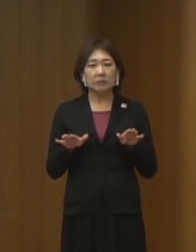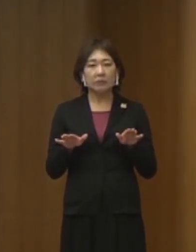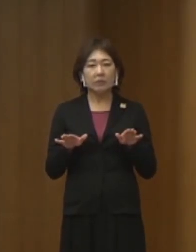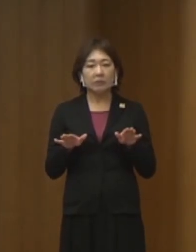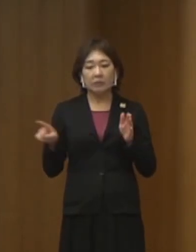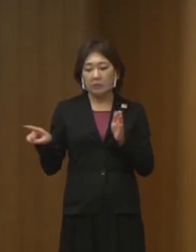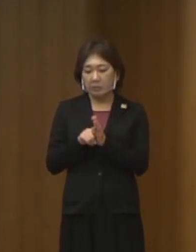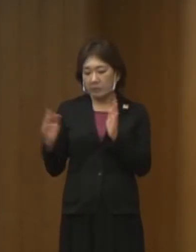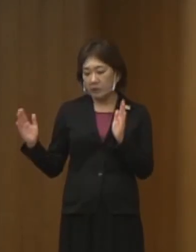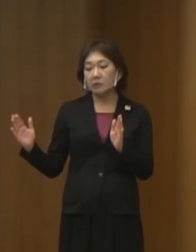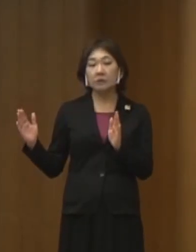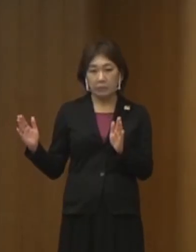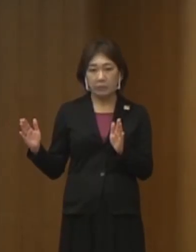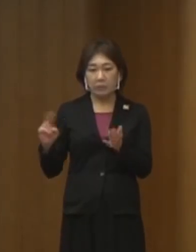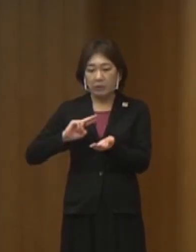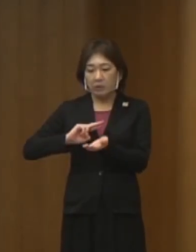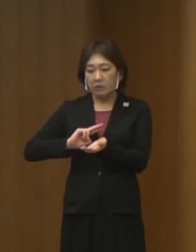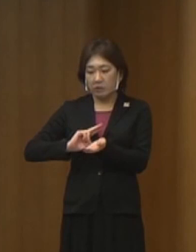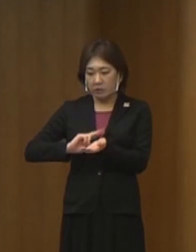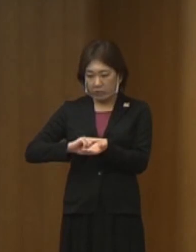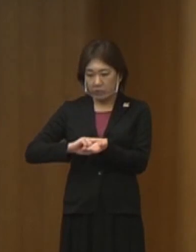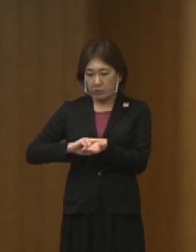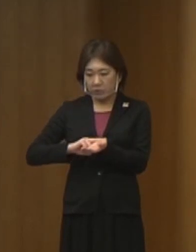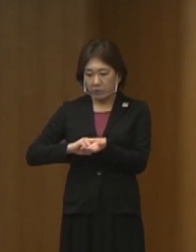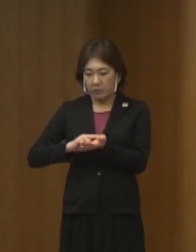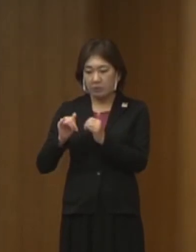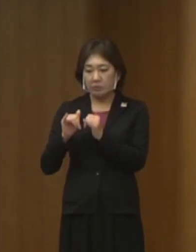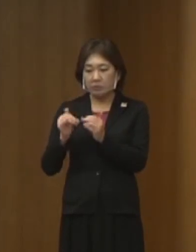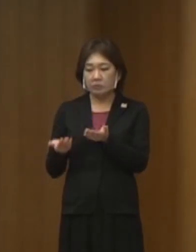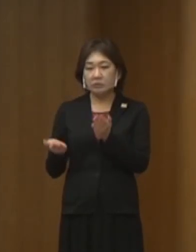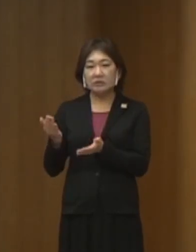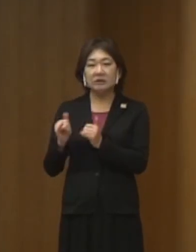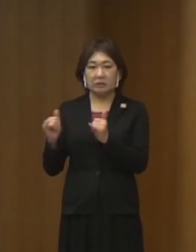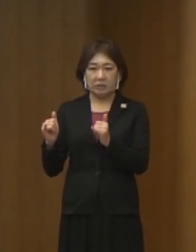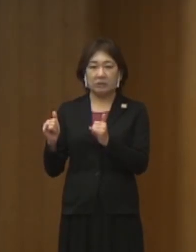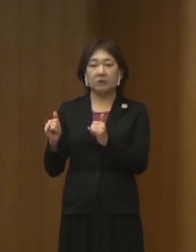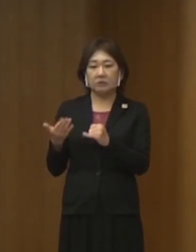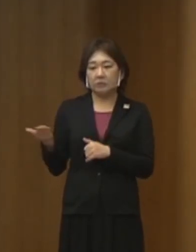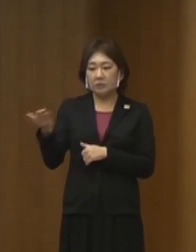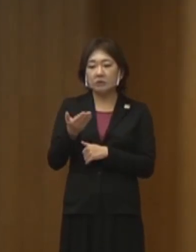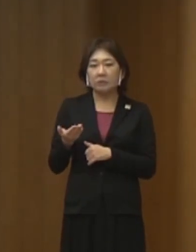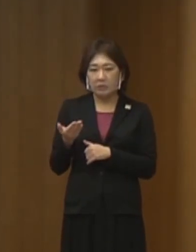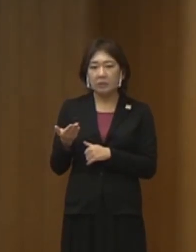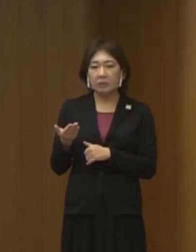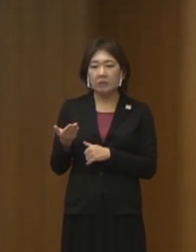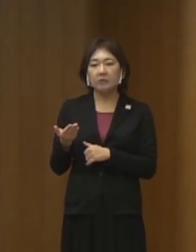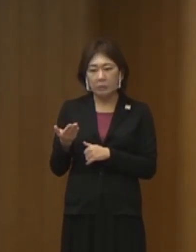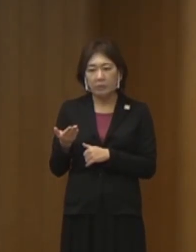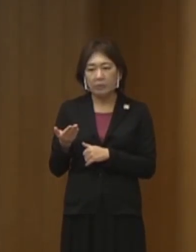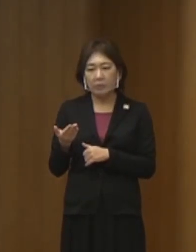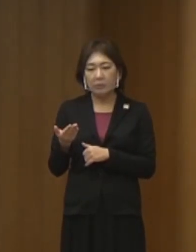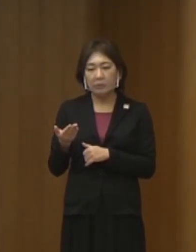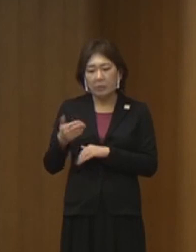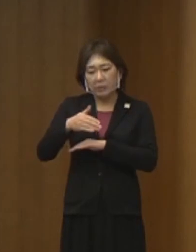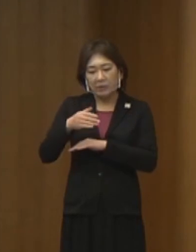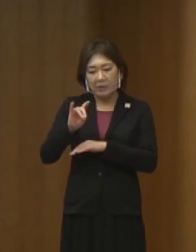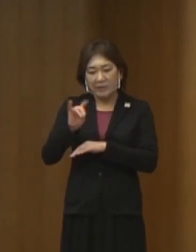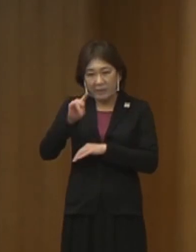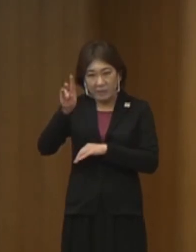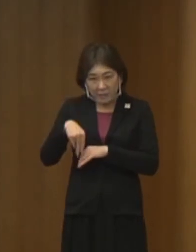間、医療従事者の皆様をはじめとしてですね、本当にギリギリの中で懸命に頑張っていただい